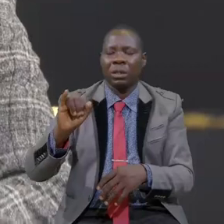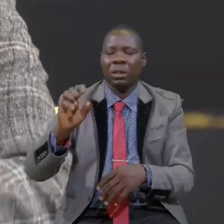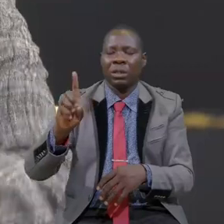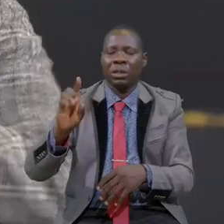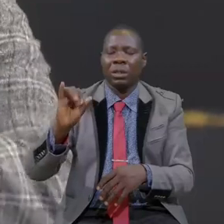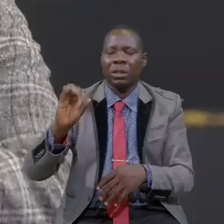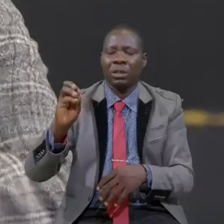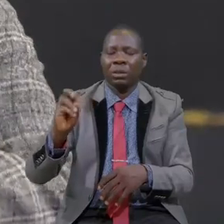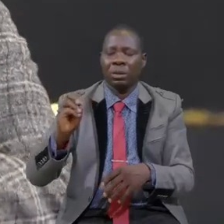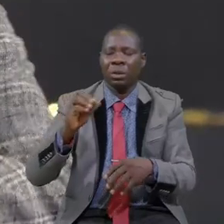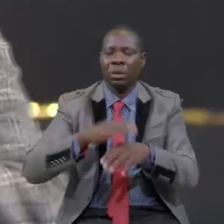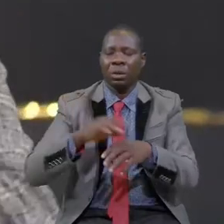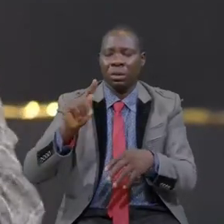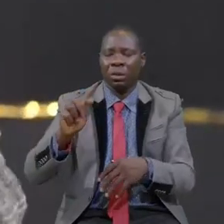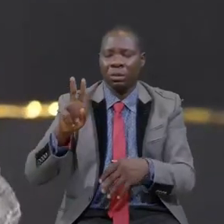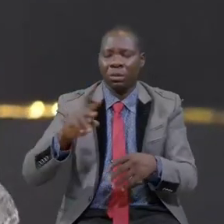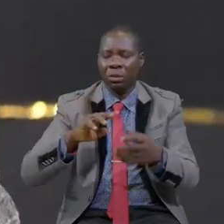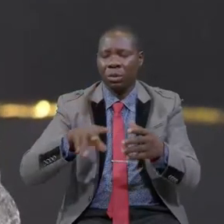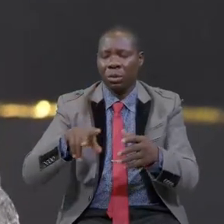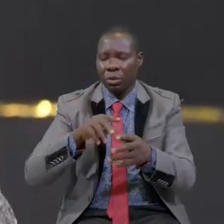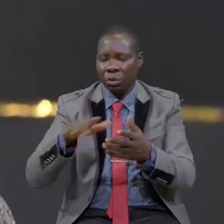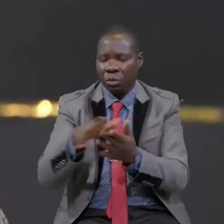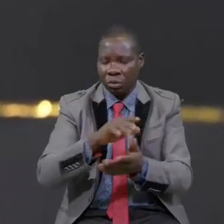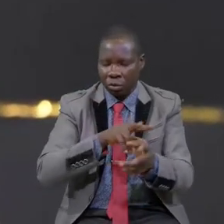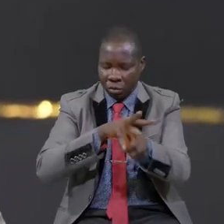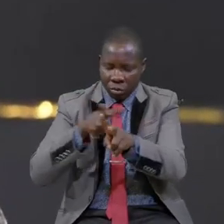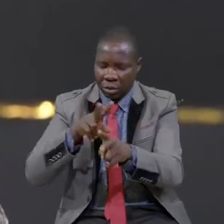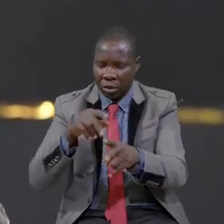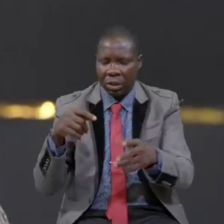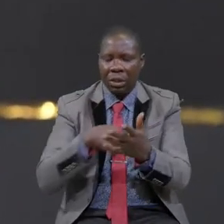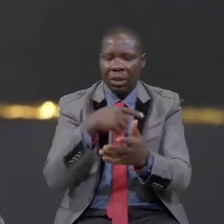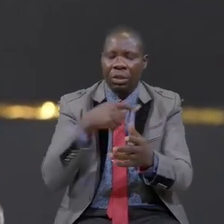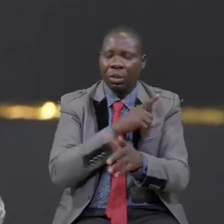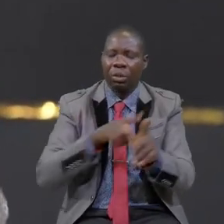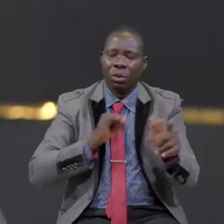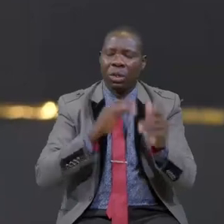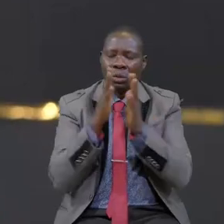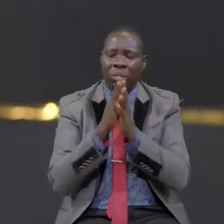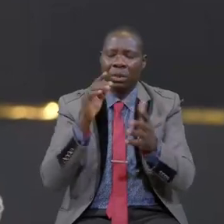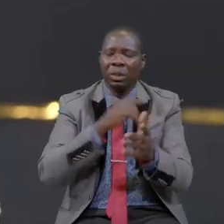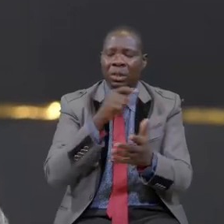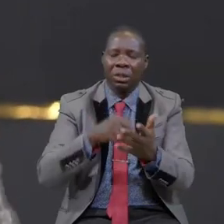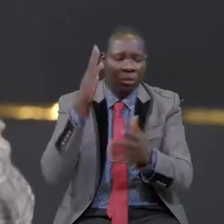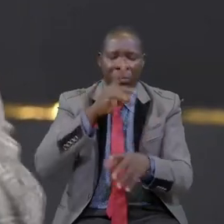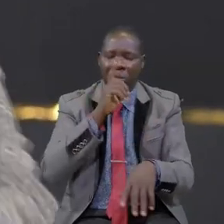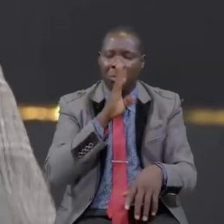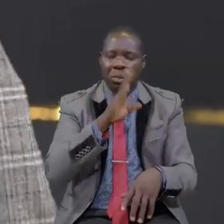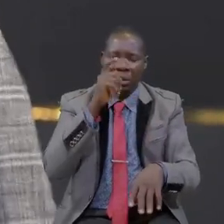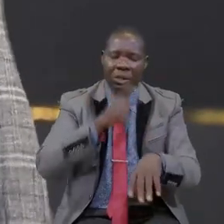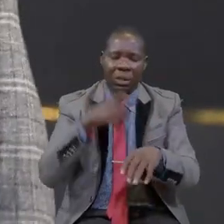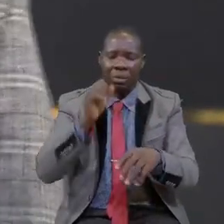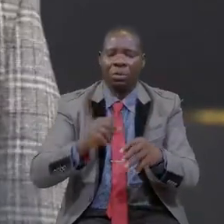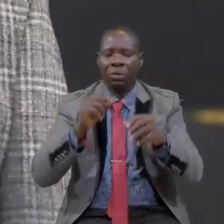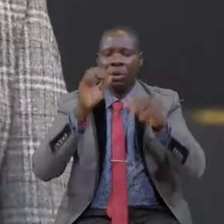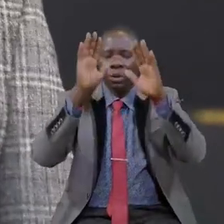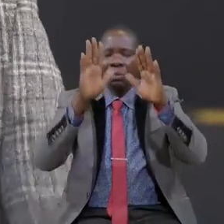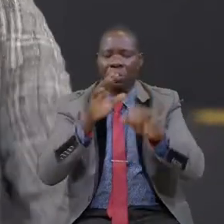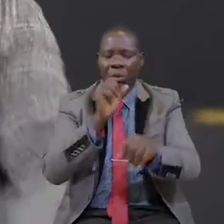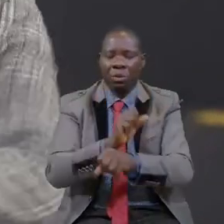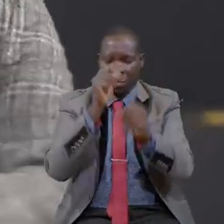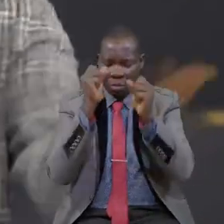nous suivez, je prie Seigneur que ce jour soit le moment de miracle, de la démonstration de la